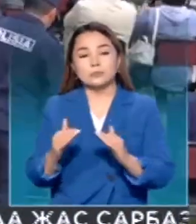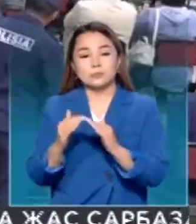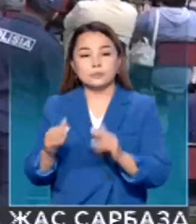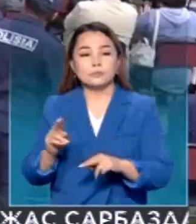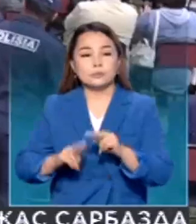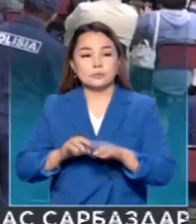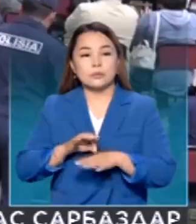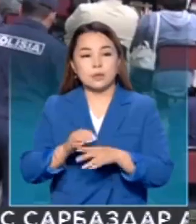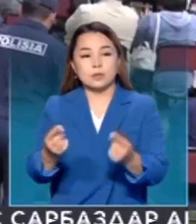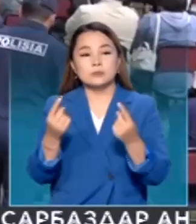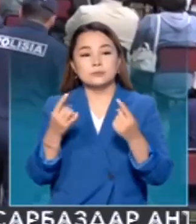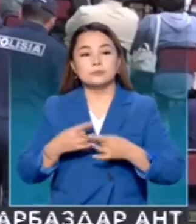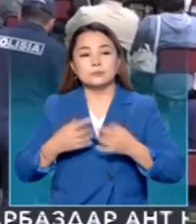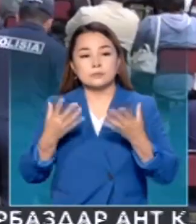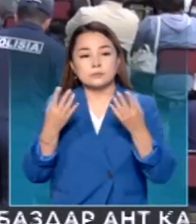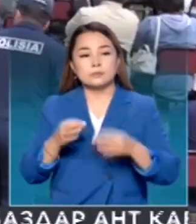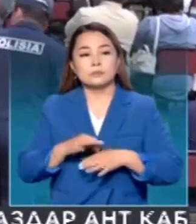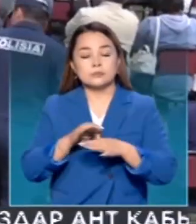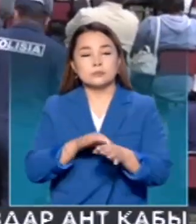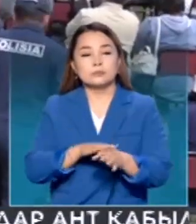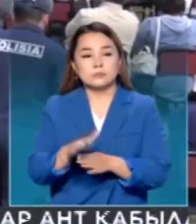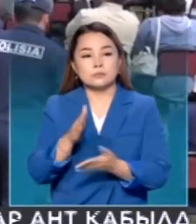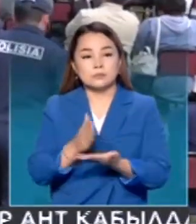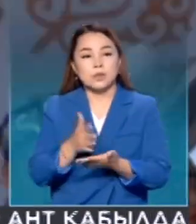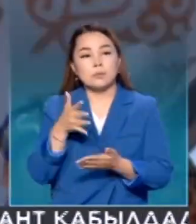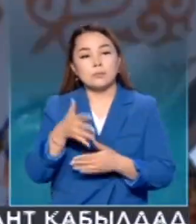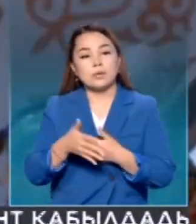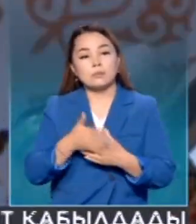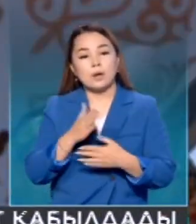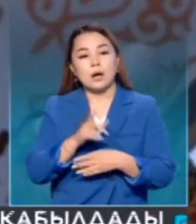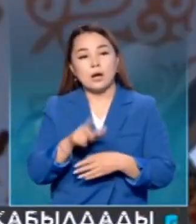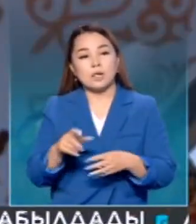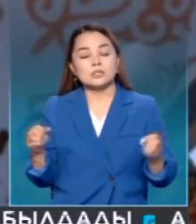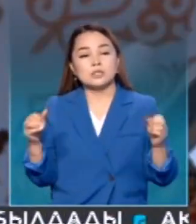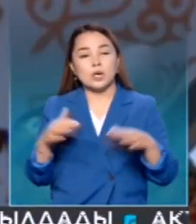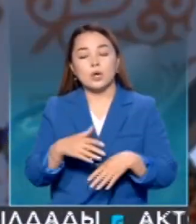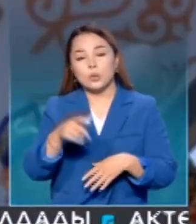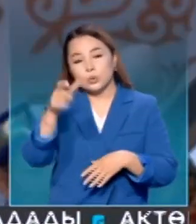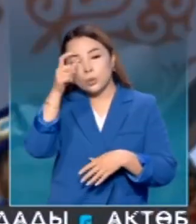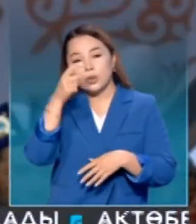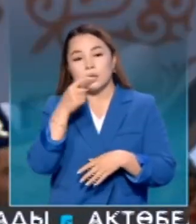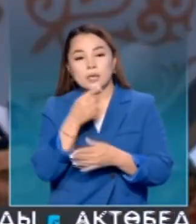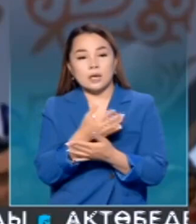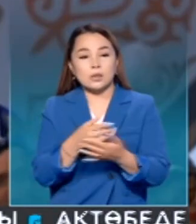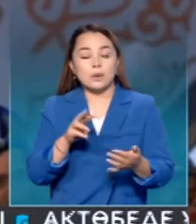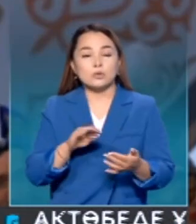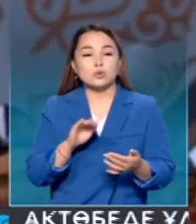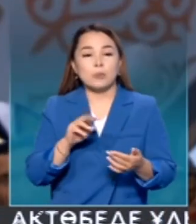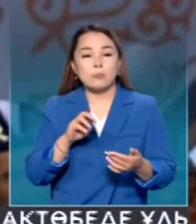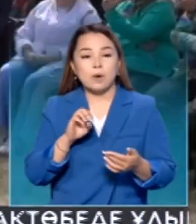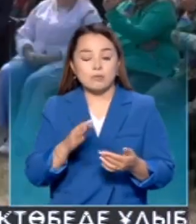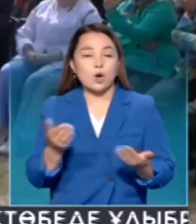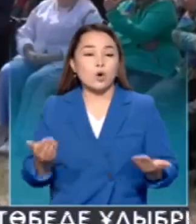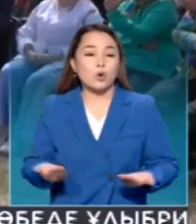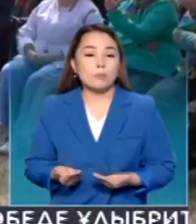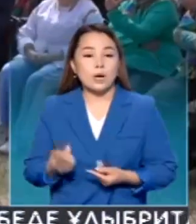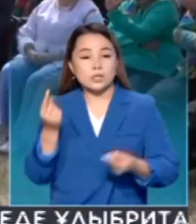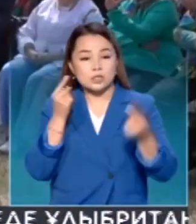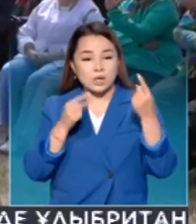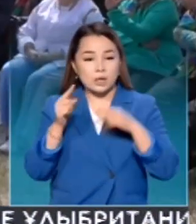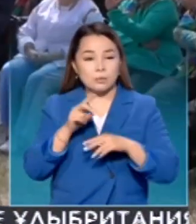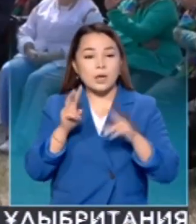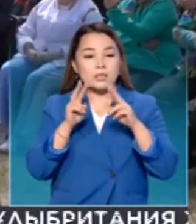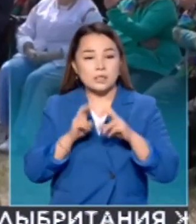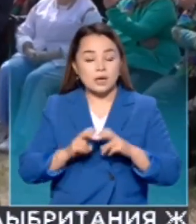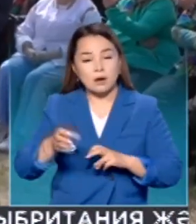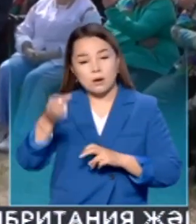Ол ақынның мерейтойына арналған Ұлан Асыр тойға 5000-нан астам адам жиналды. Түркі тілдес мемлекеттерден Мағжан Жұмабаевтың өмірі мен шығармашылығын зерттеп